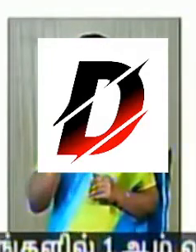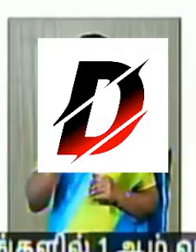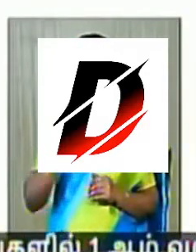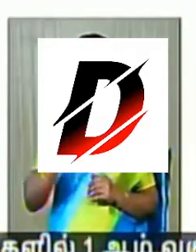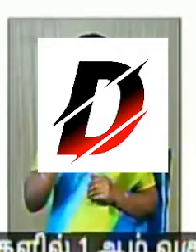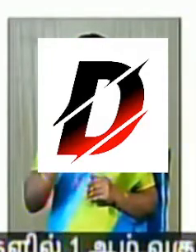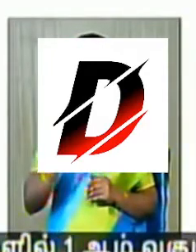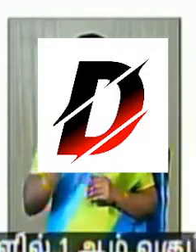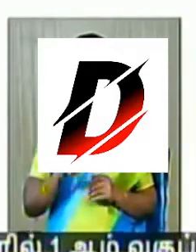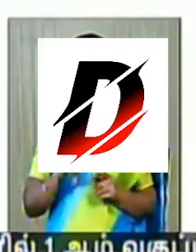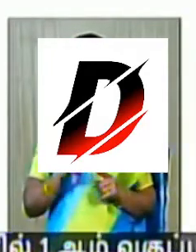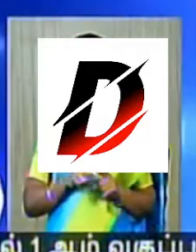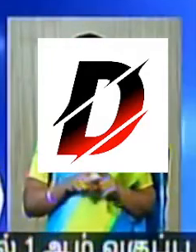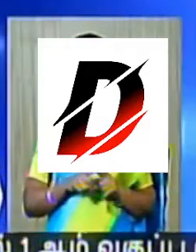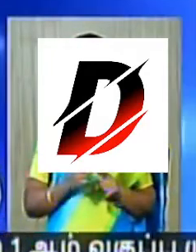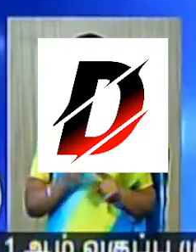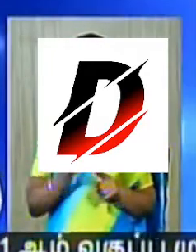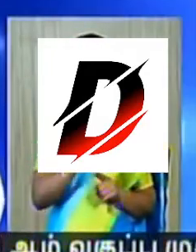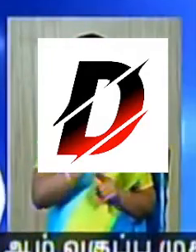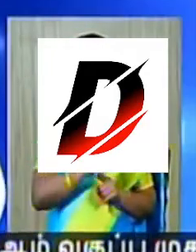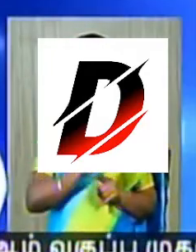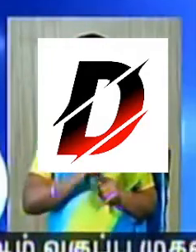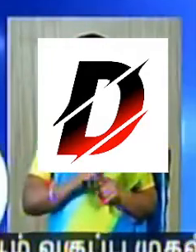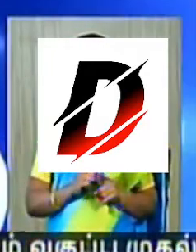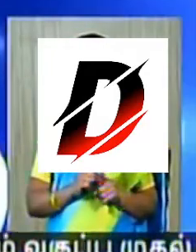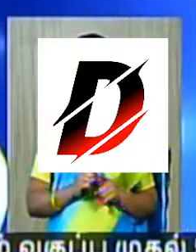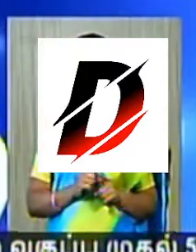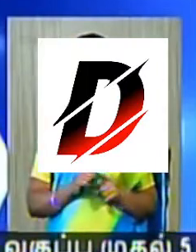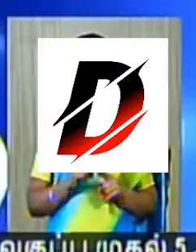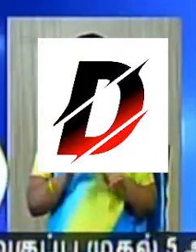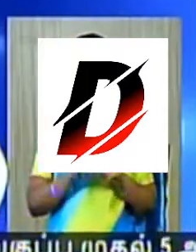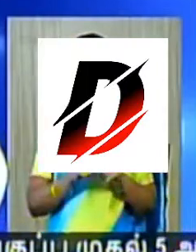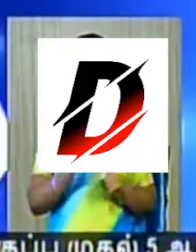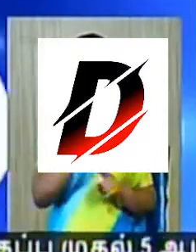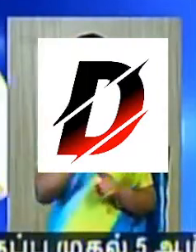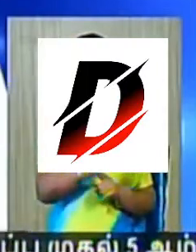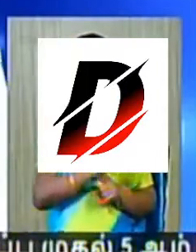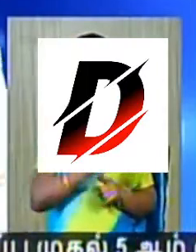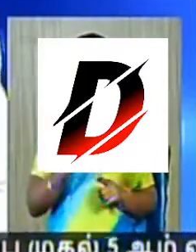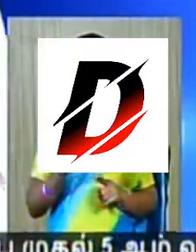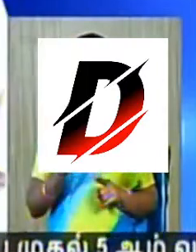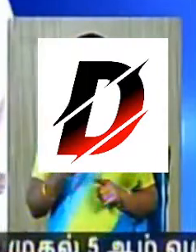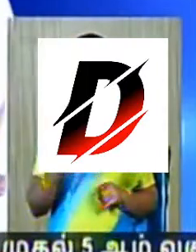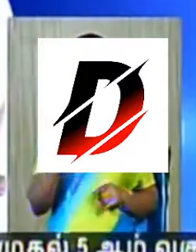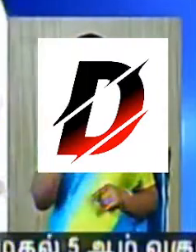இல்லை, இப்படியும் சொல்லலாத எக்ஸுக்கு முன்னால் இருக்கக்கூடிய பெருக்கள் காரணி.